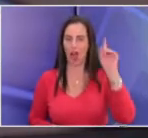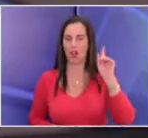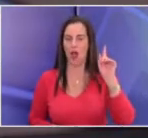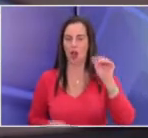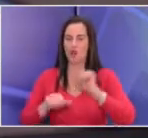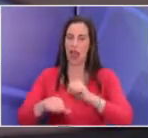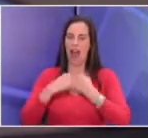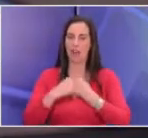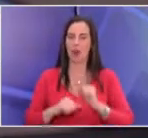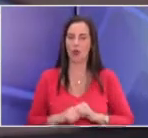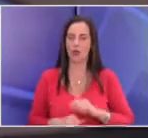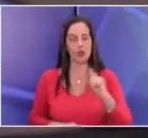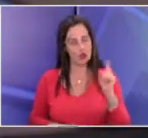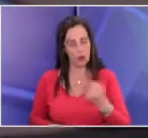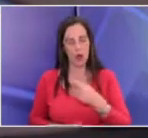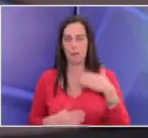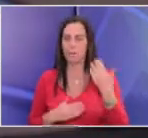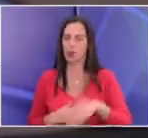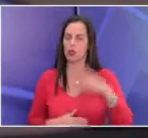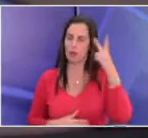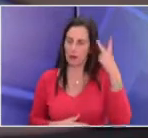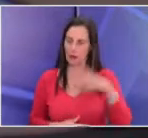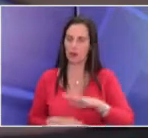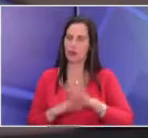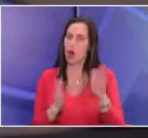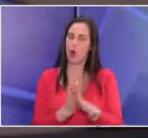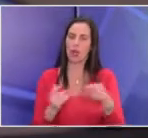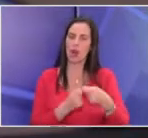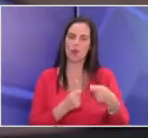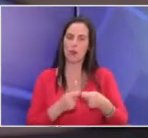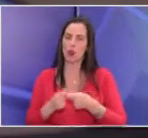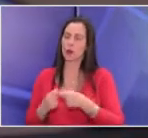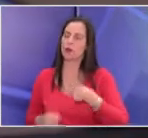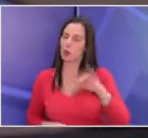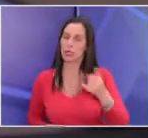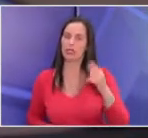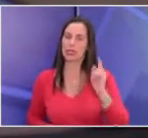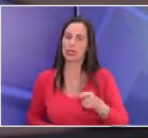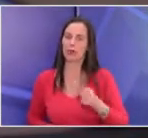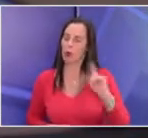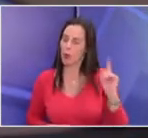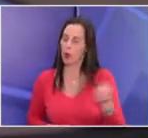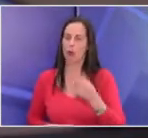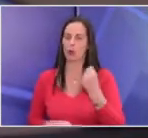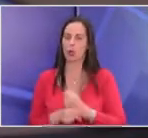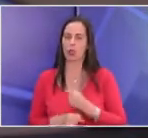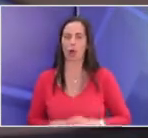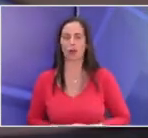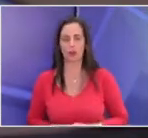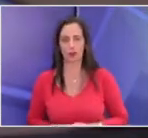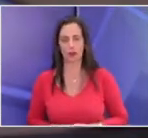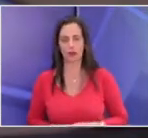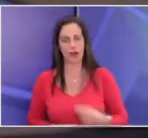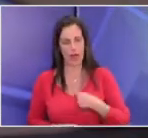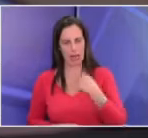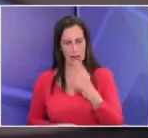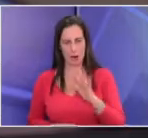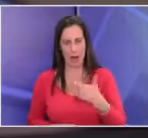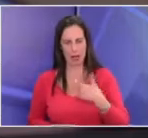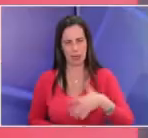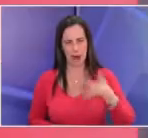שהאזרחים, שוב, תפקידם של האזרחים להעלות את הנושא הזה בכל הכוח, לזכור שאברה הוא ילד,